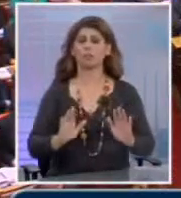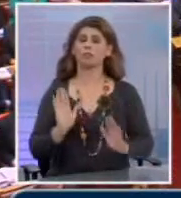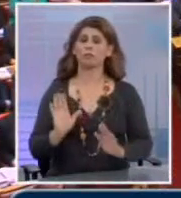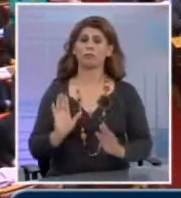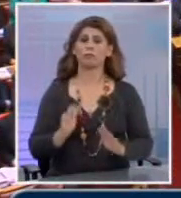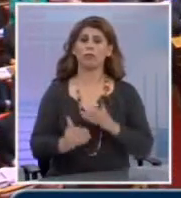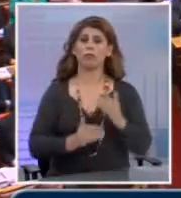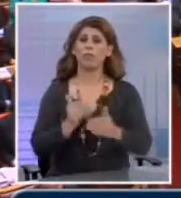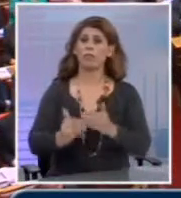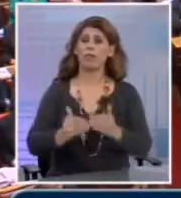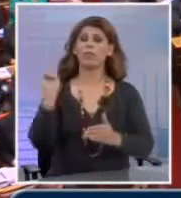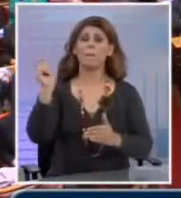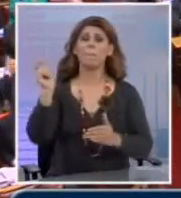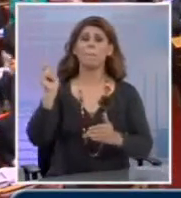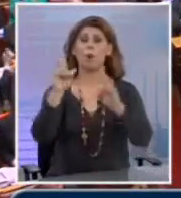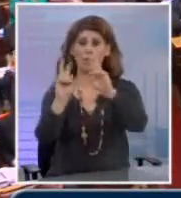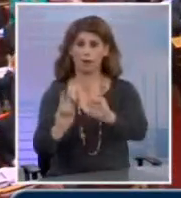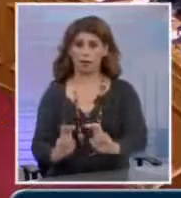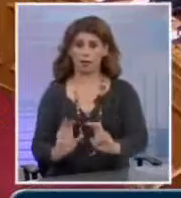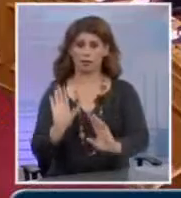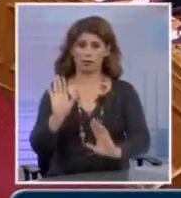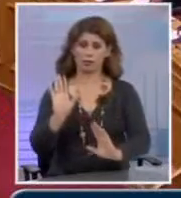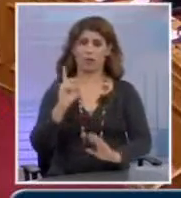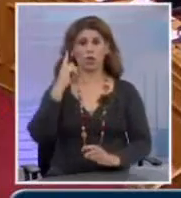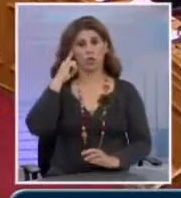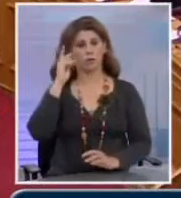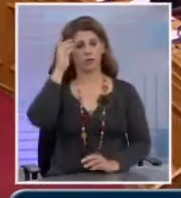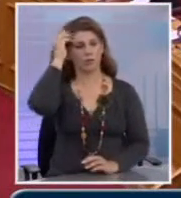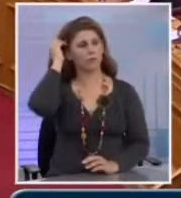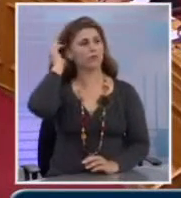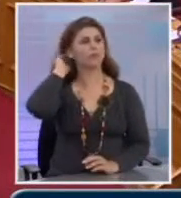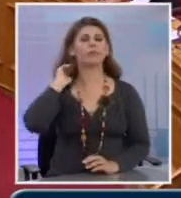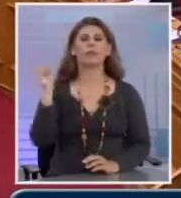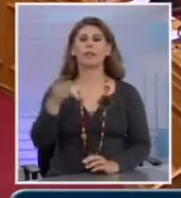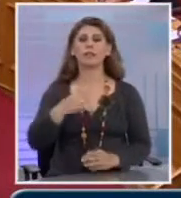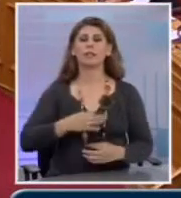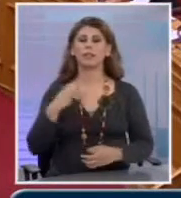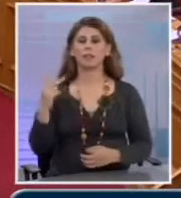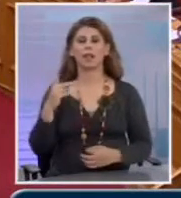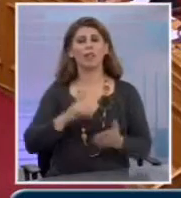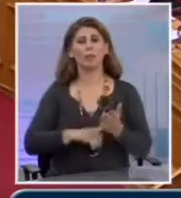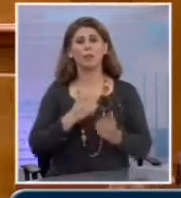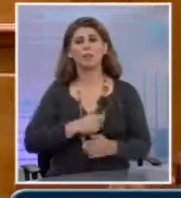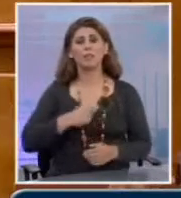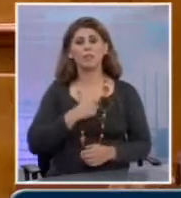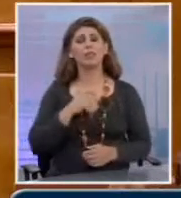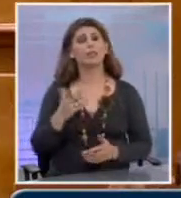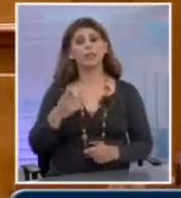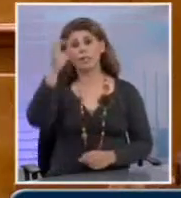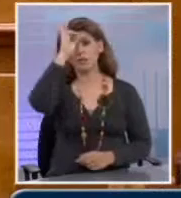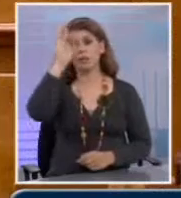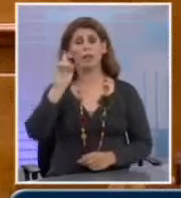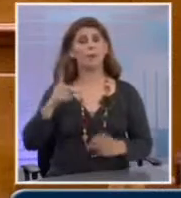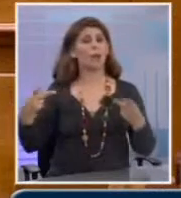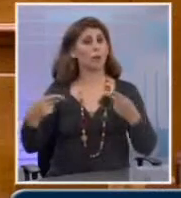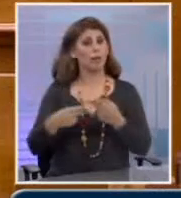Τα σώματα ασφαλείας. Γιατί στεναχωριέστε? Νομίζετε. Εσείς, κύριε Κυριαζίδη, θα έπρεπε να στεναχωριέστε προκειμένου οι αστυνομικοί να μην έχουν